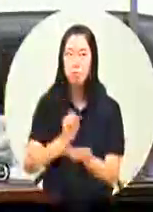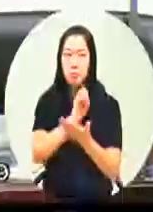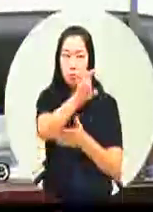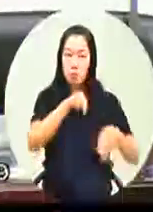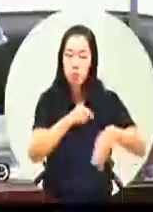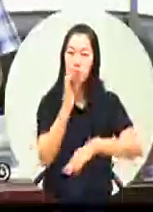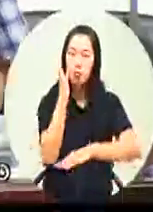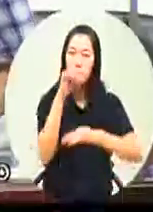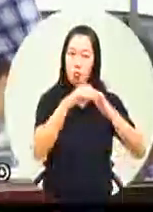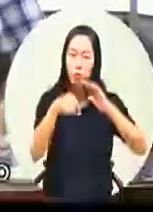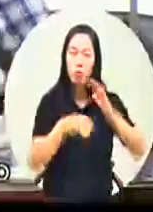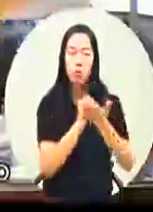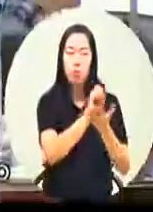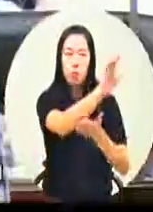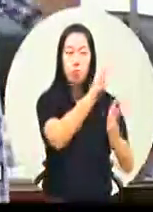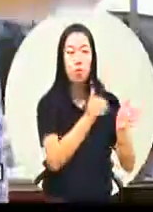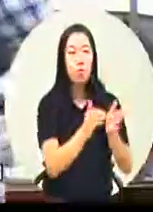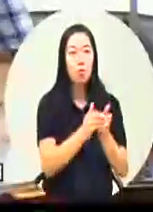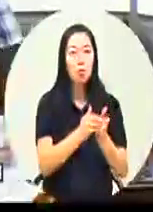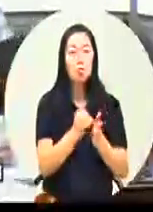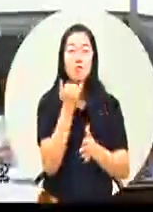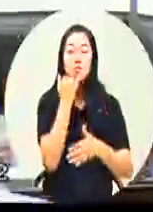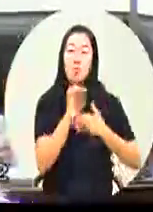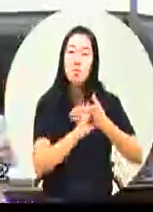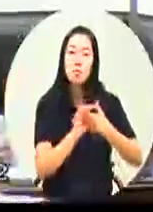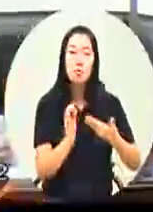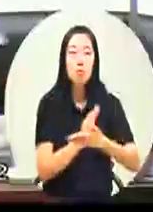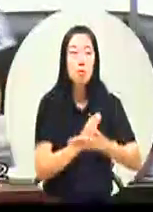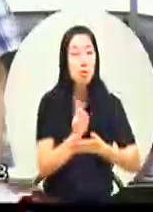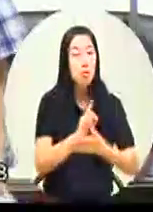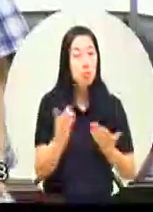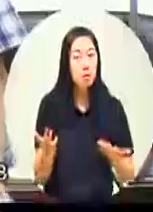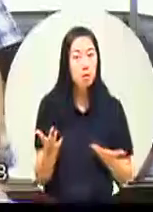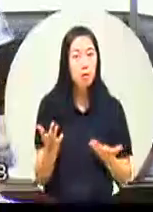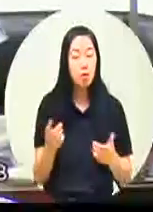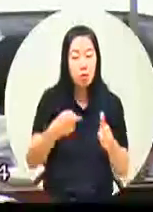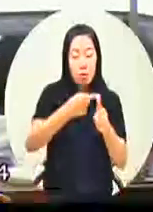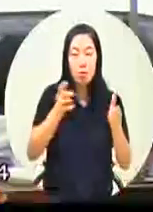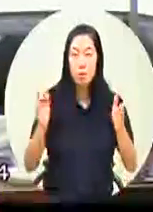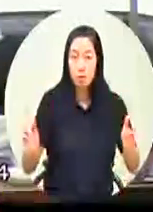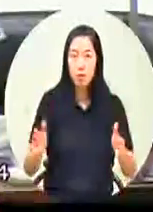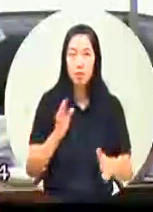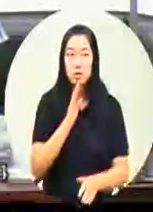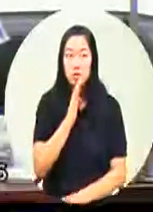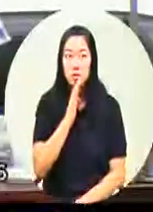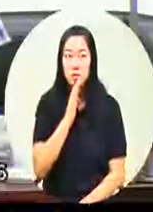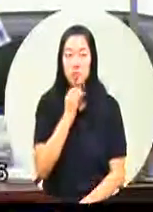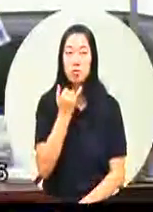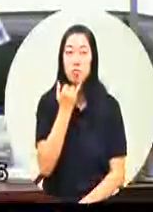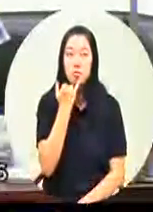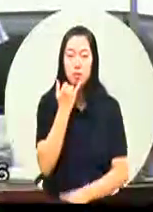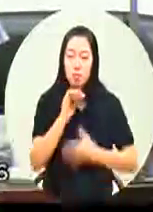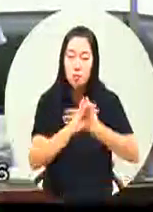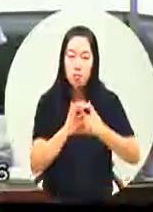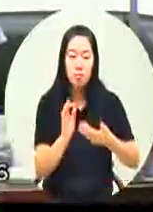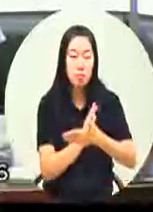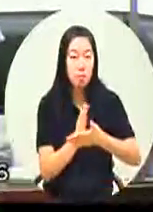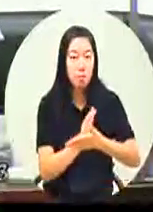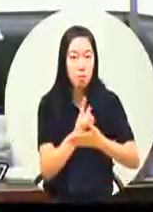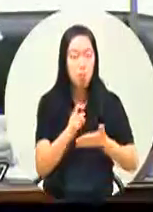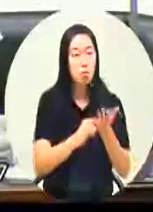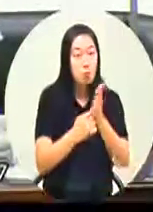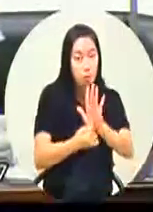年8月份已经报行政院，那、啊、可行性怎样？你已经把它报第一期嘛哈、哦？可行性评估你已经出来